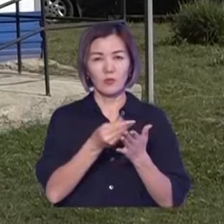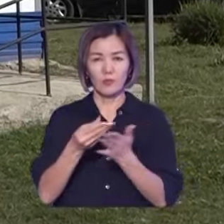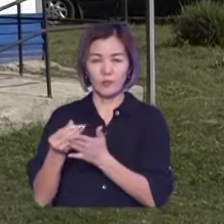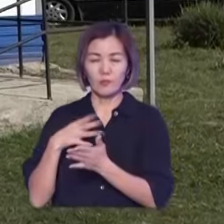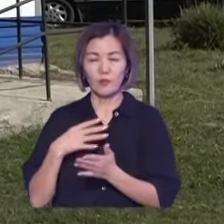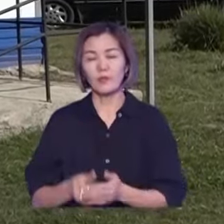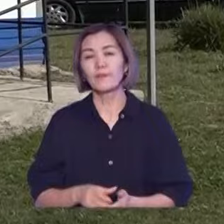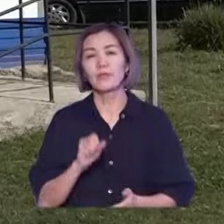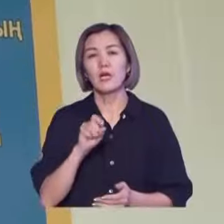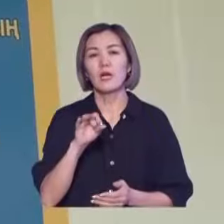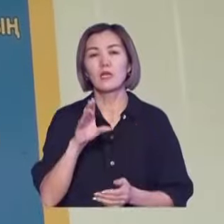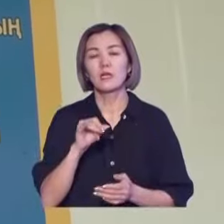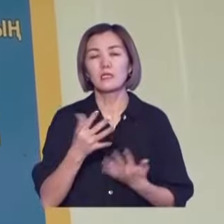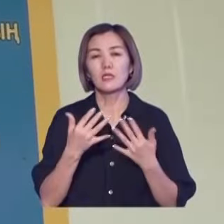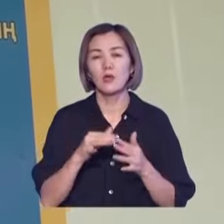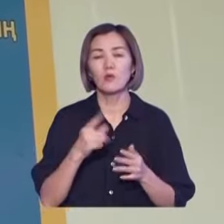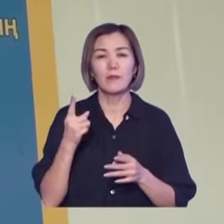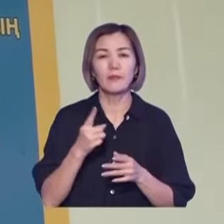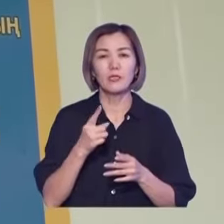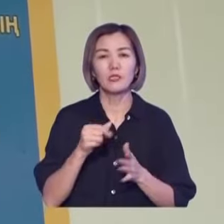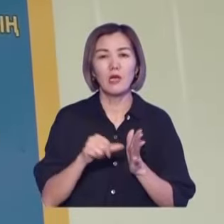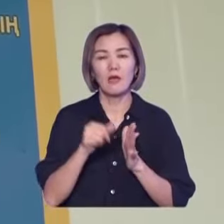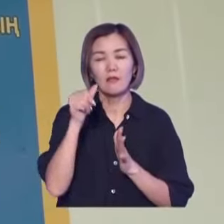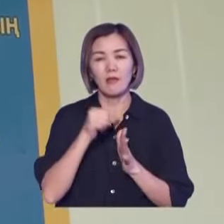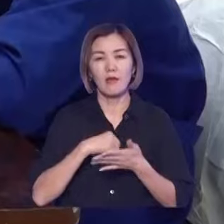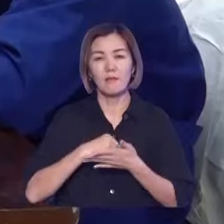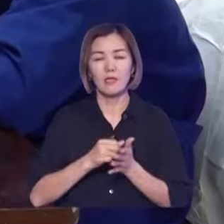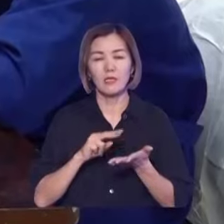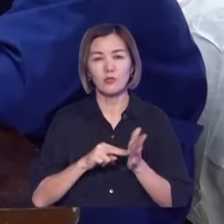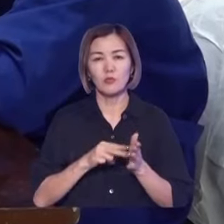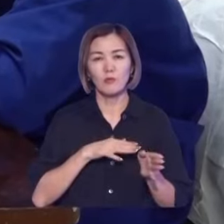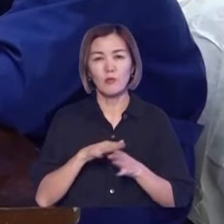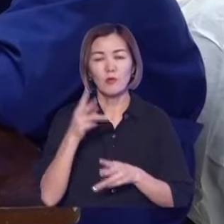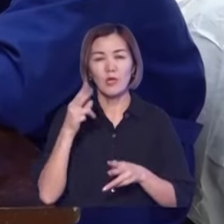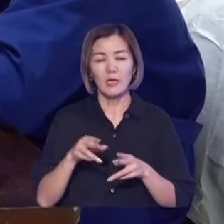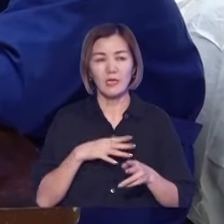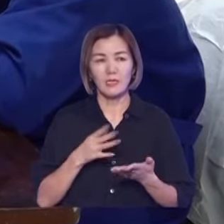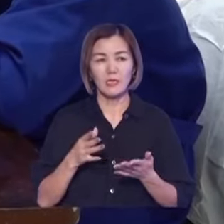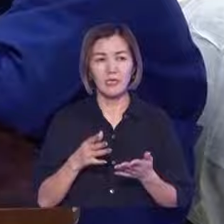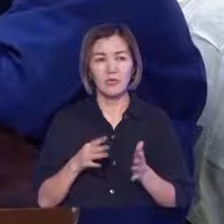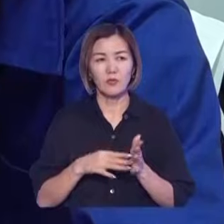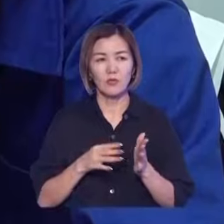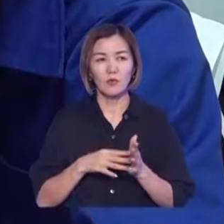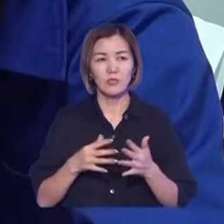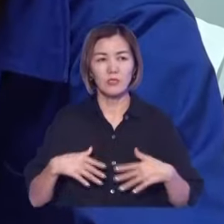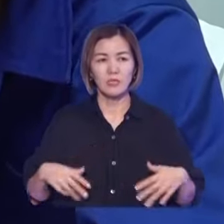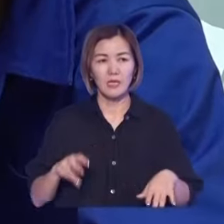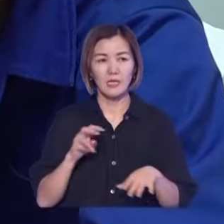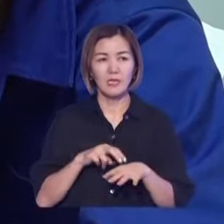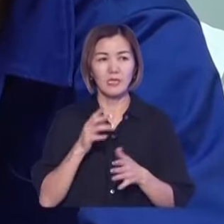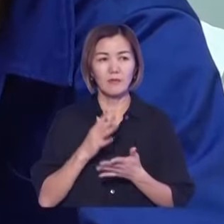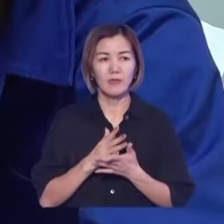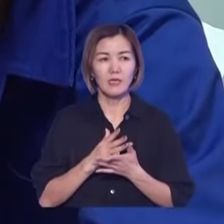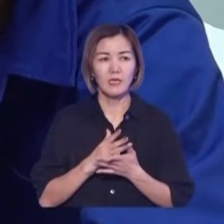Арасан ауылдық округінде де мамандар бірінші жарты жылдыққа белгіленген жоспарларын толығымен атқарған. Аймақта 9 мал дәрігер бар. Биылға дейін